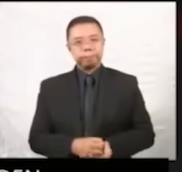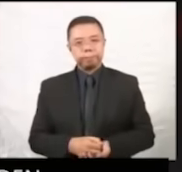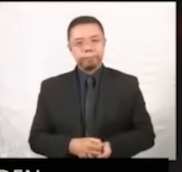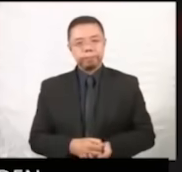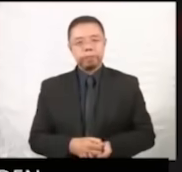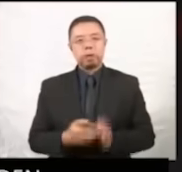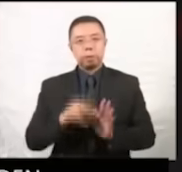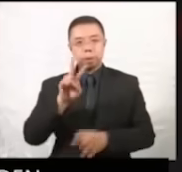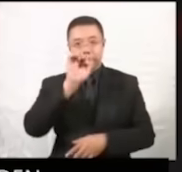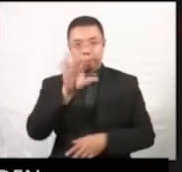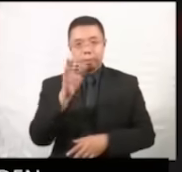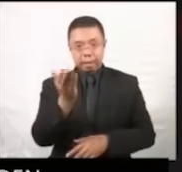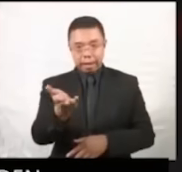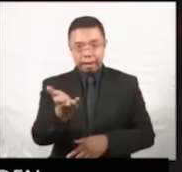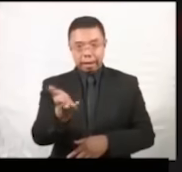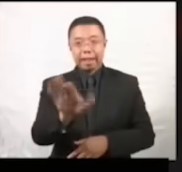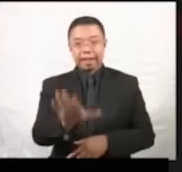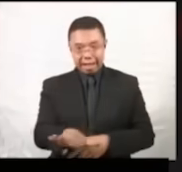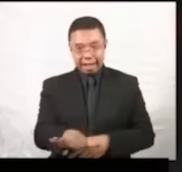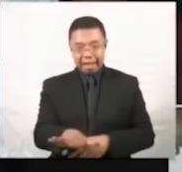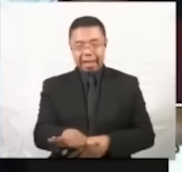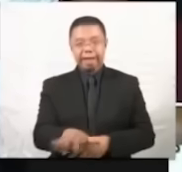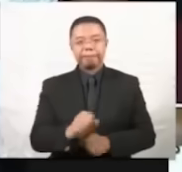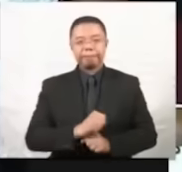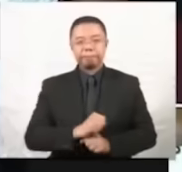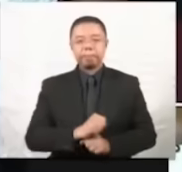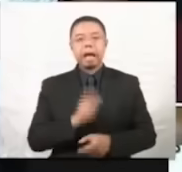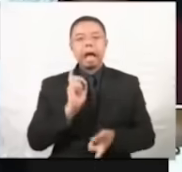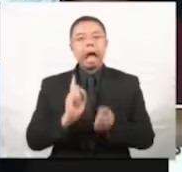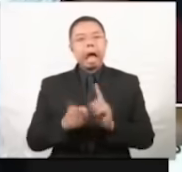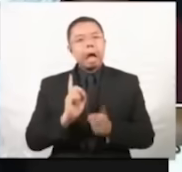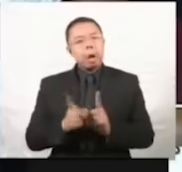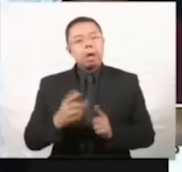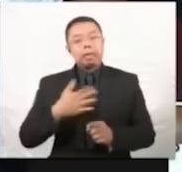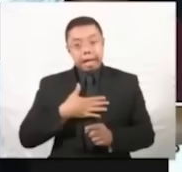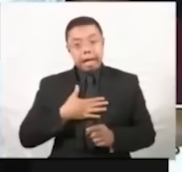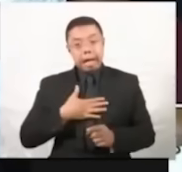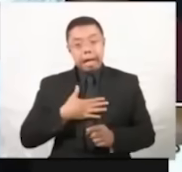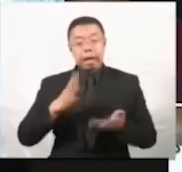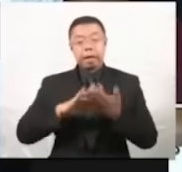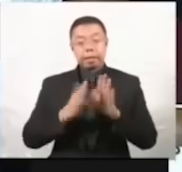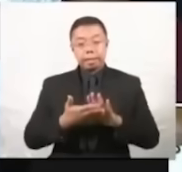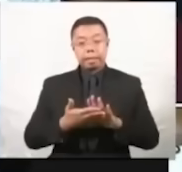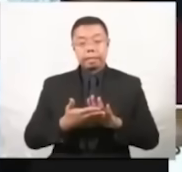Anda mulai berbicara mohon tenang Seandainya saya